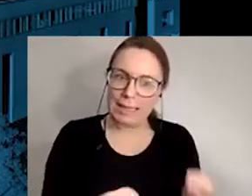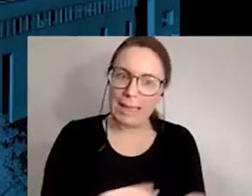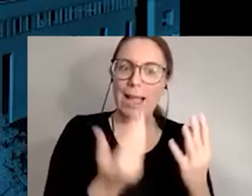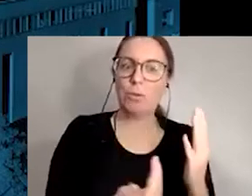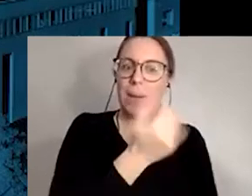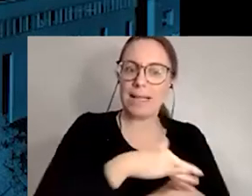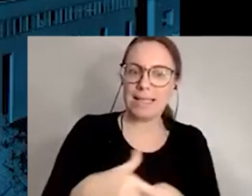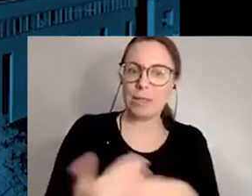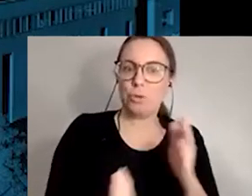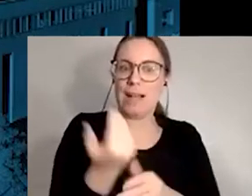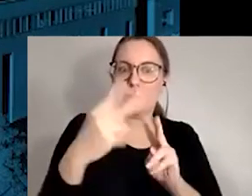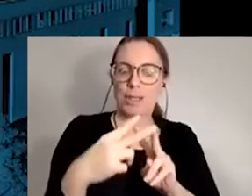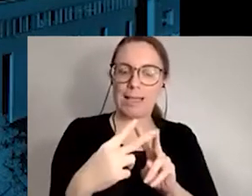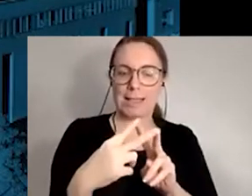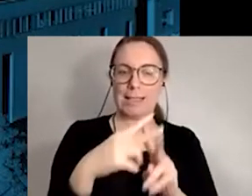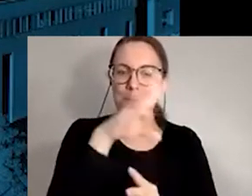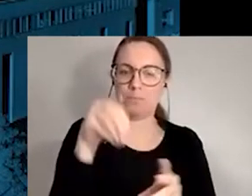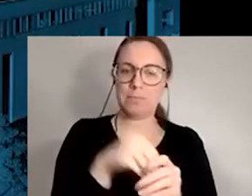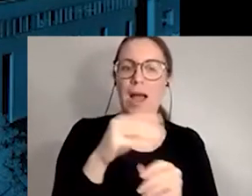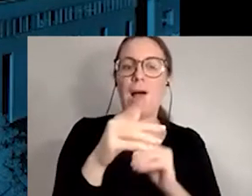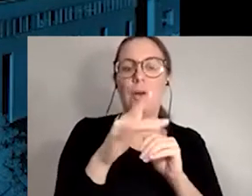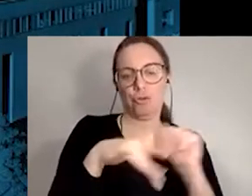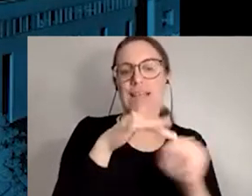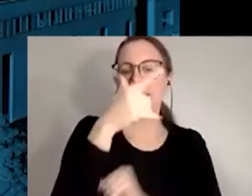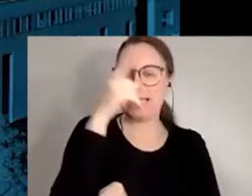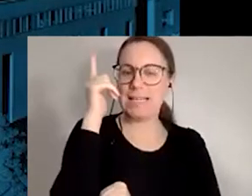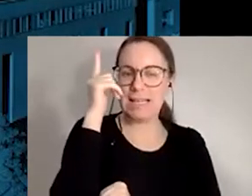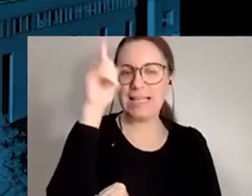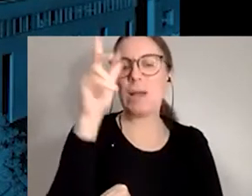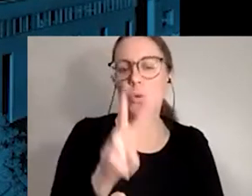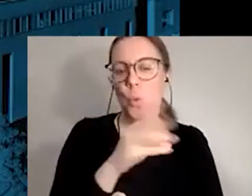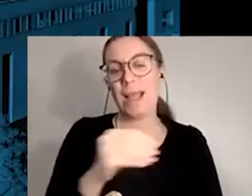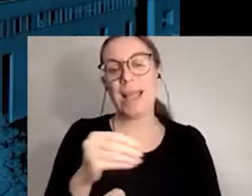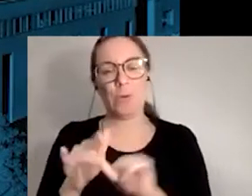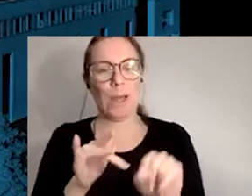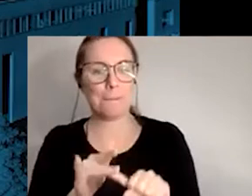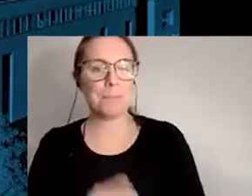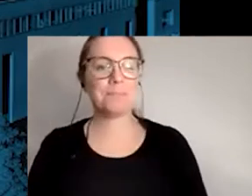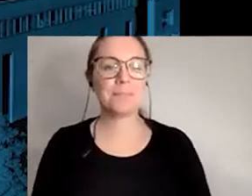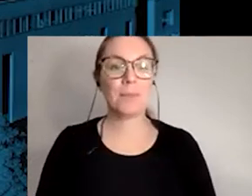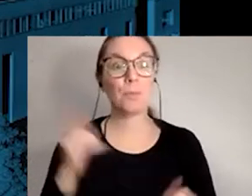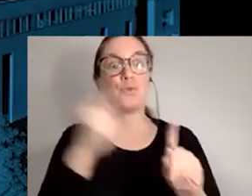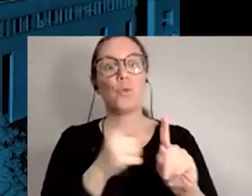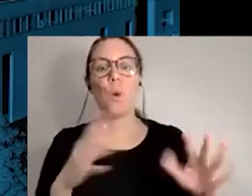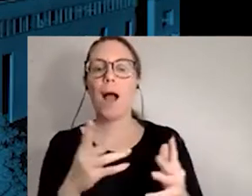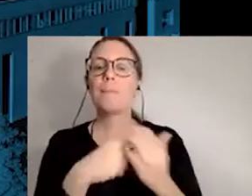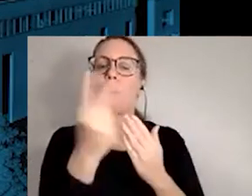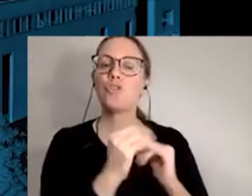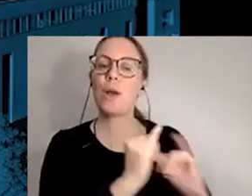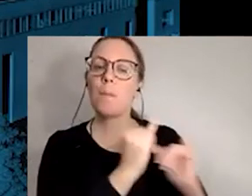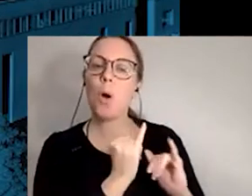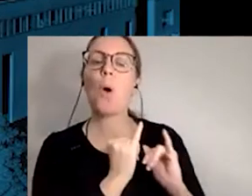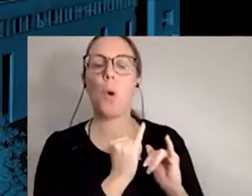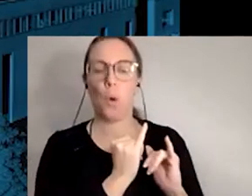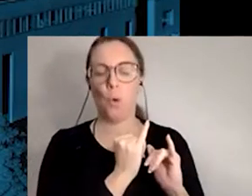à l'Université Lumière Lyon 2 et à l'UQAM. Et enfin, le but est d'initier des projets communs à l'UQAM et à l'Université